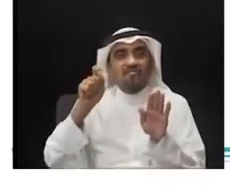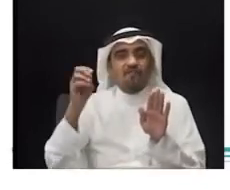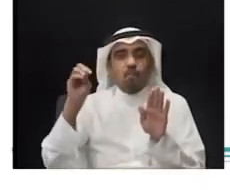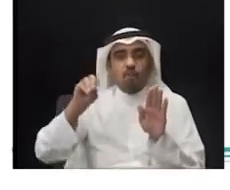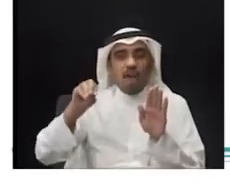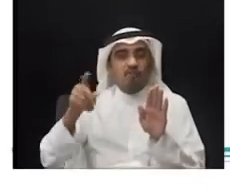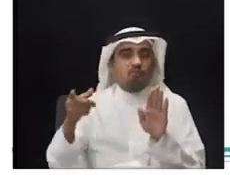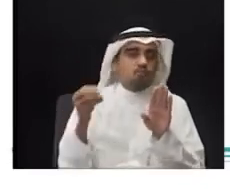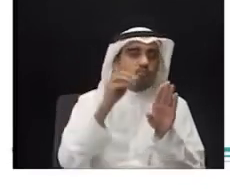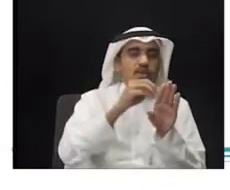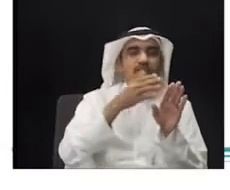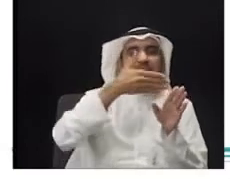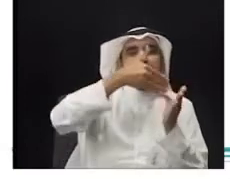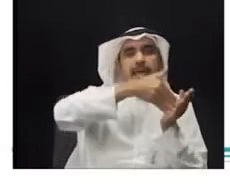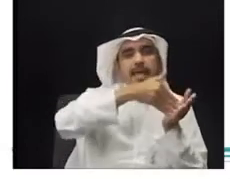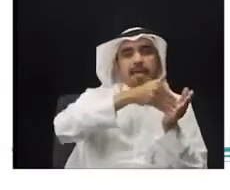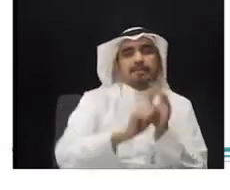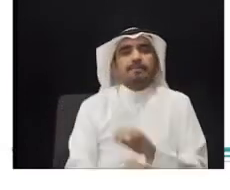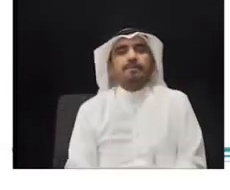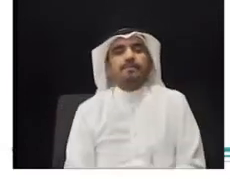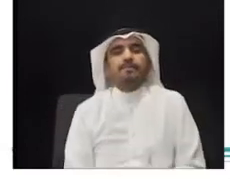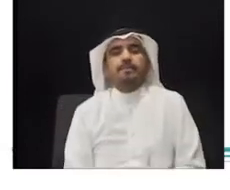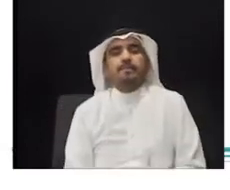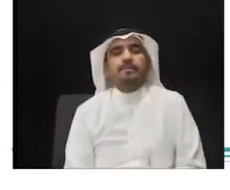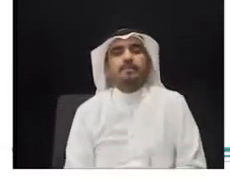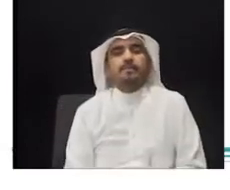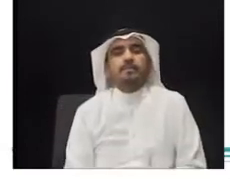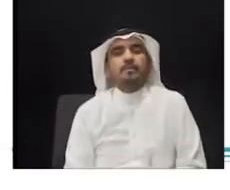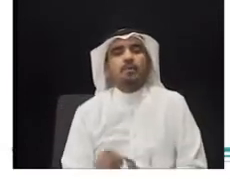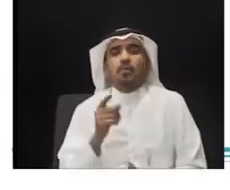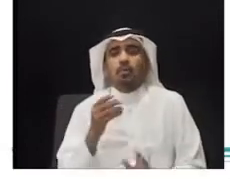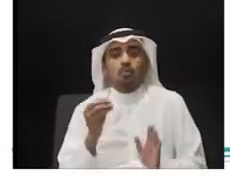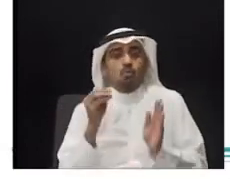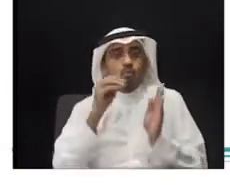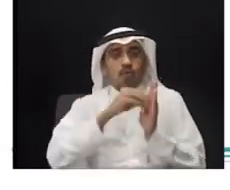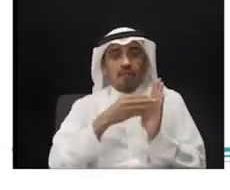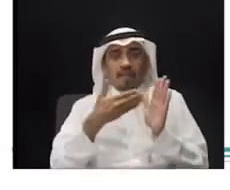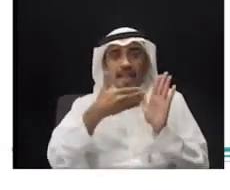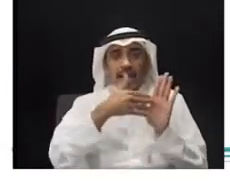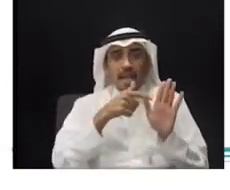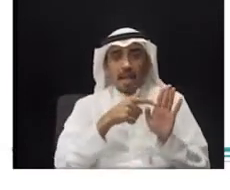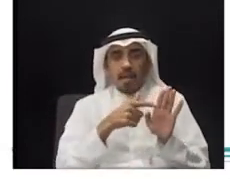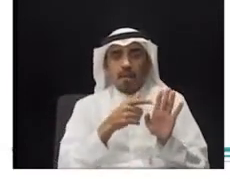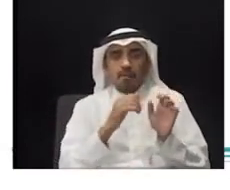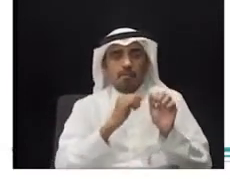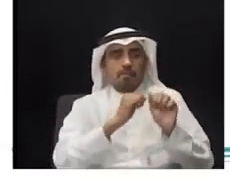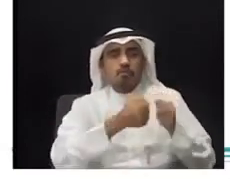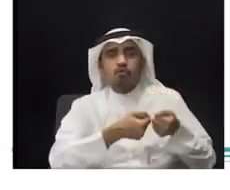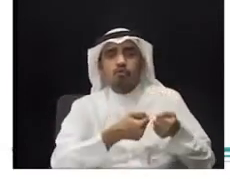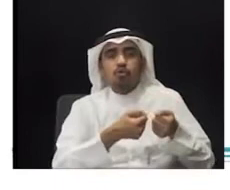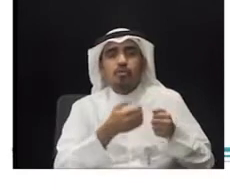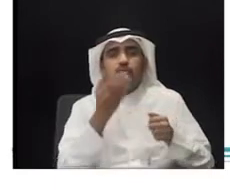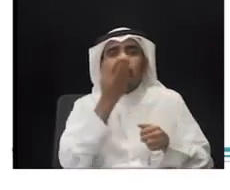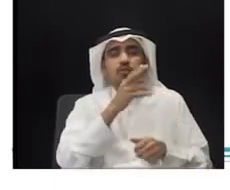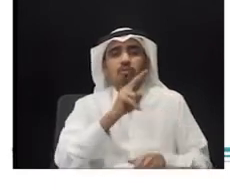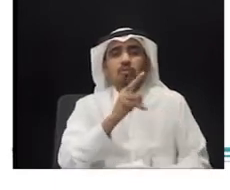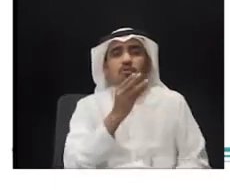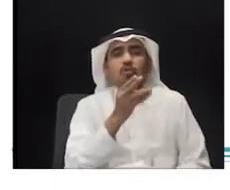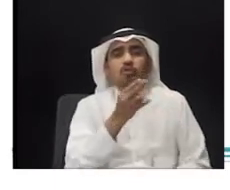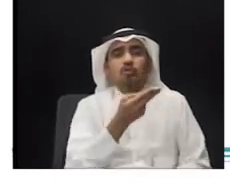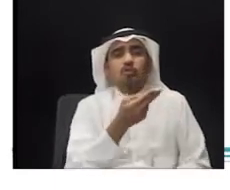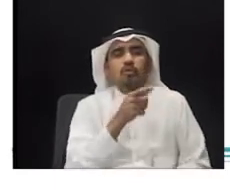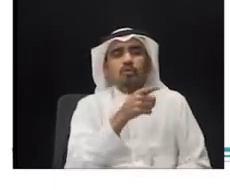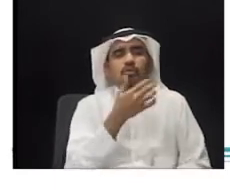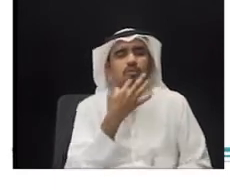نقول مضاف ومضاف إليه، المضاف يأتي قبل المضاف إليه، يكون المضاف إليه مجرورا أو مرفوعا أو